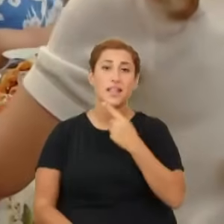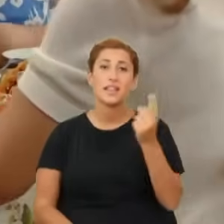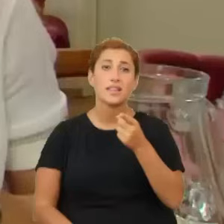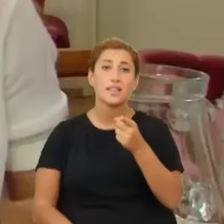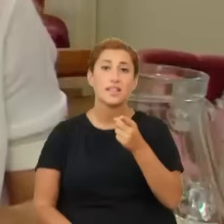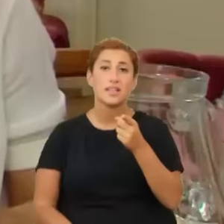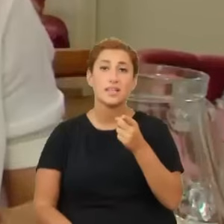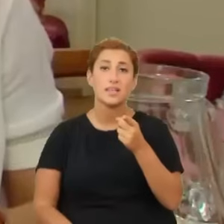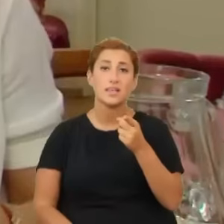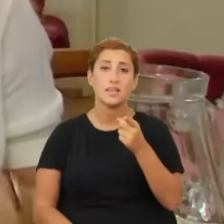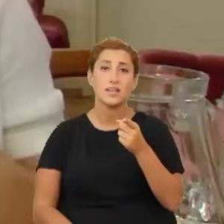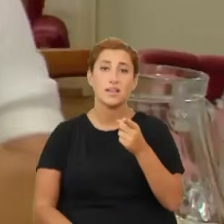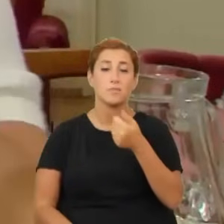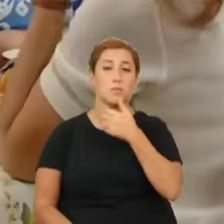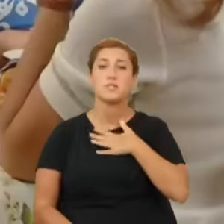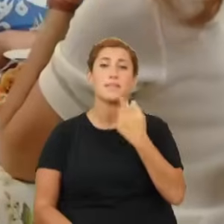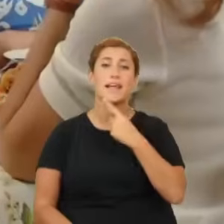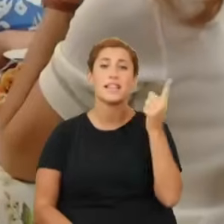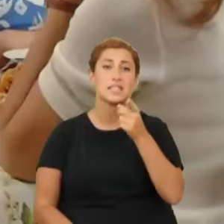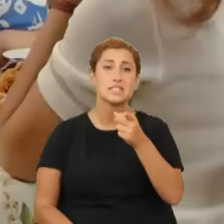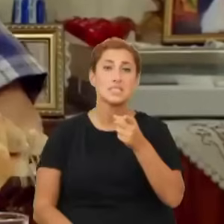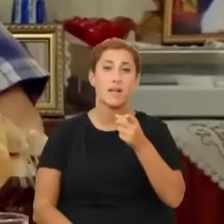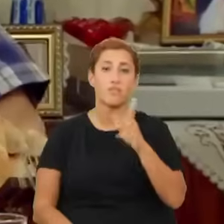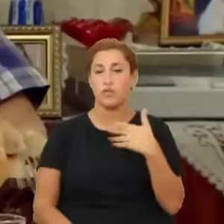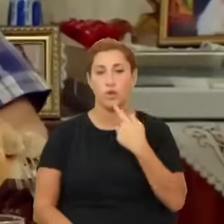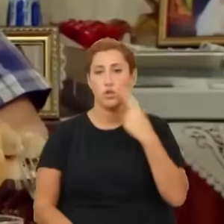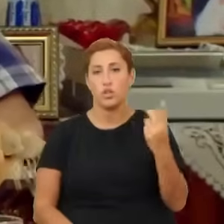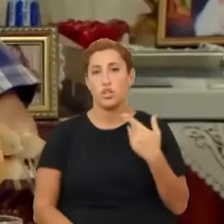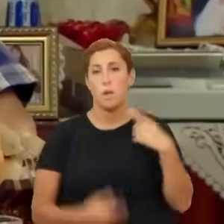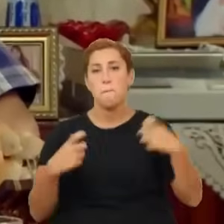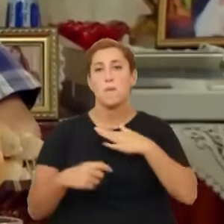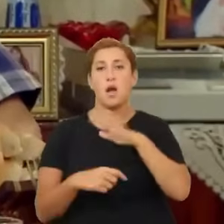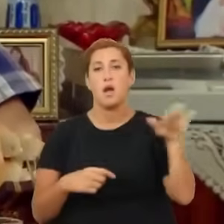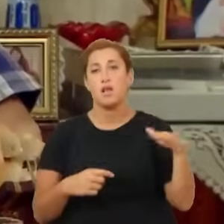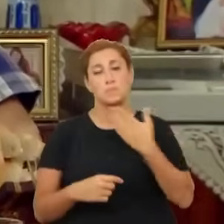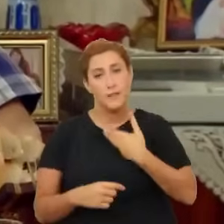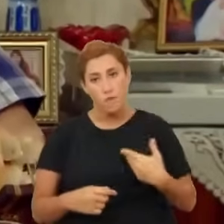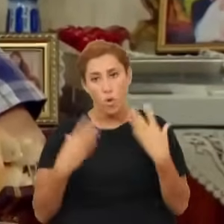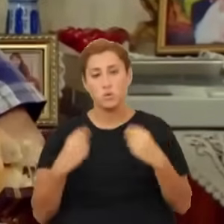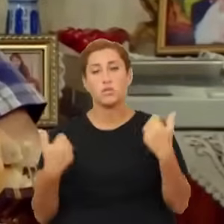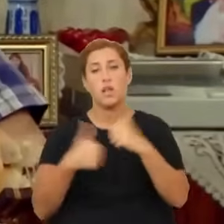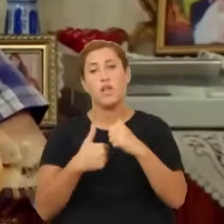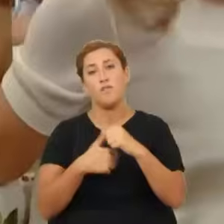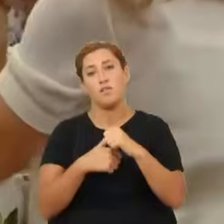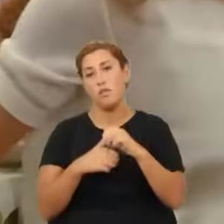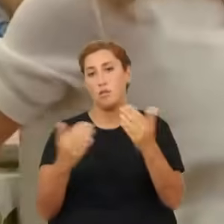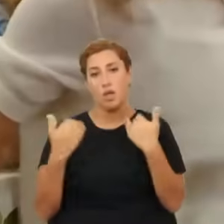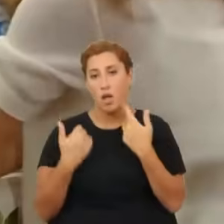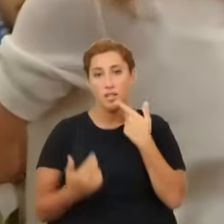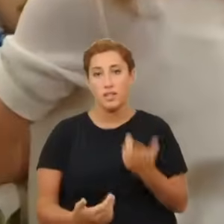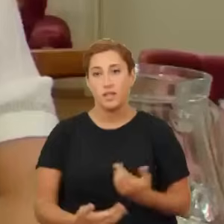dedin? Babacığım, ne dedin sen? Ne diyeceğim ya? Madem seviyor, evlenmek en güzeli dedim. Ne